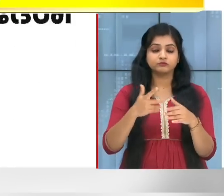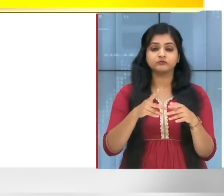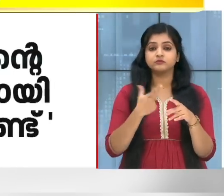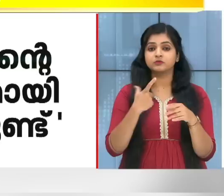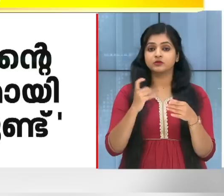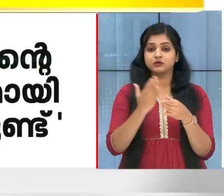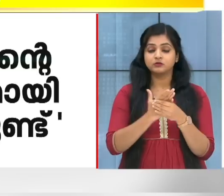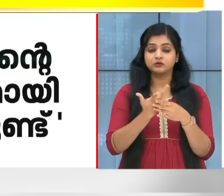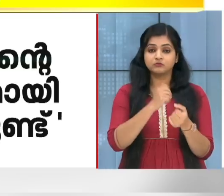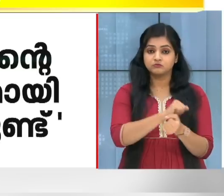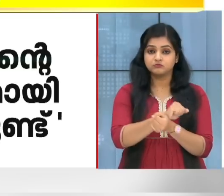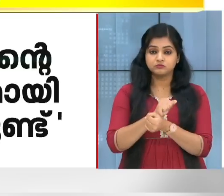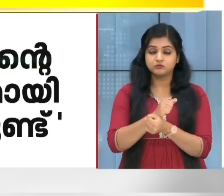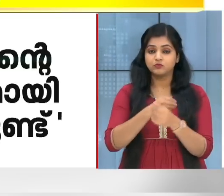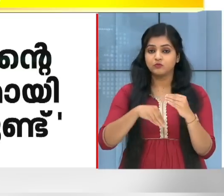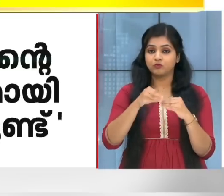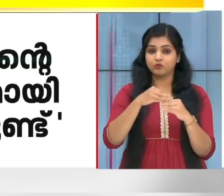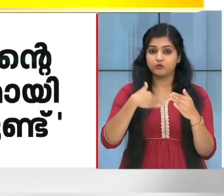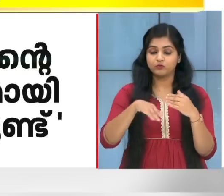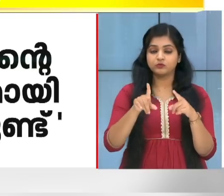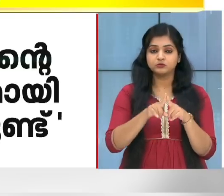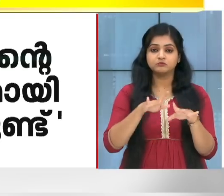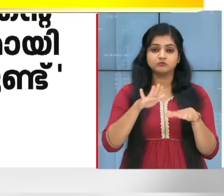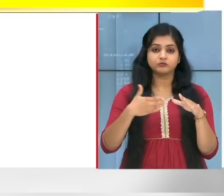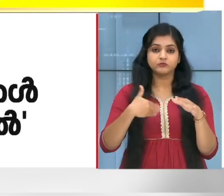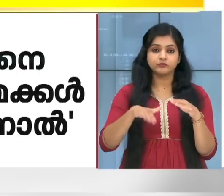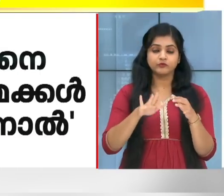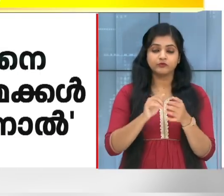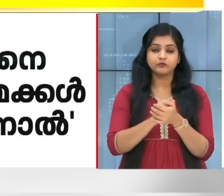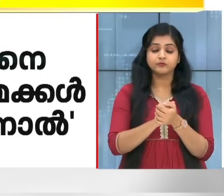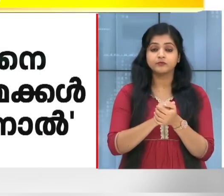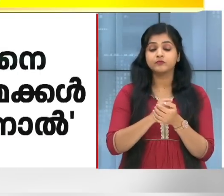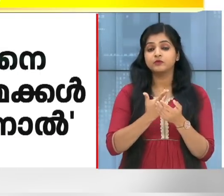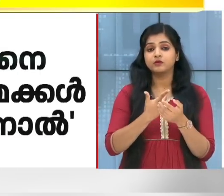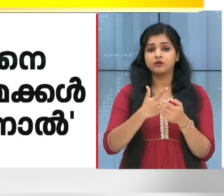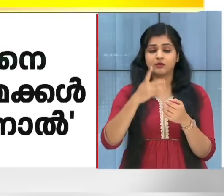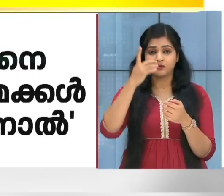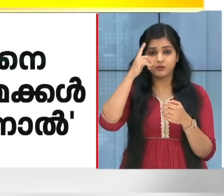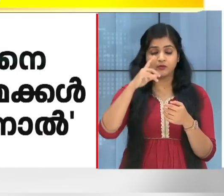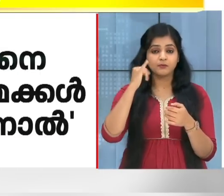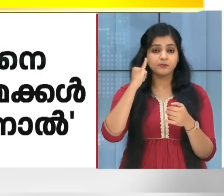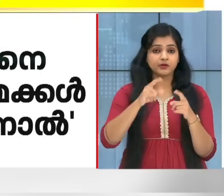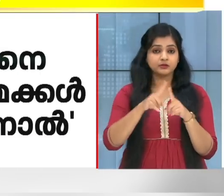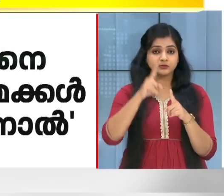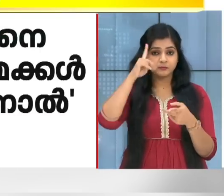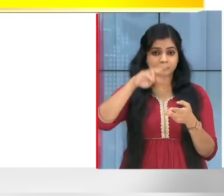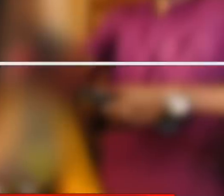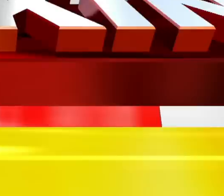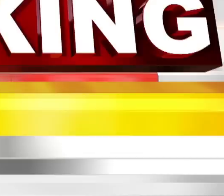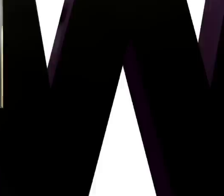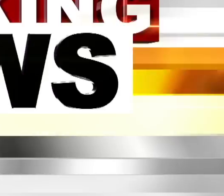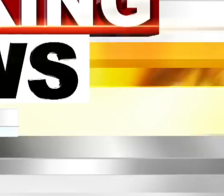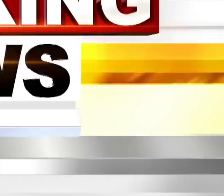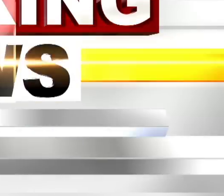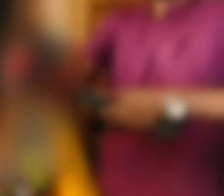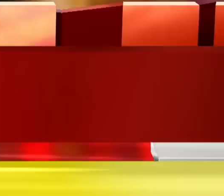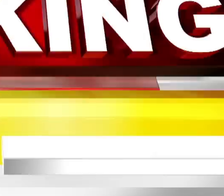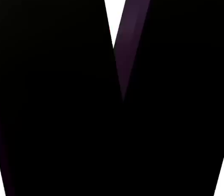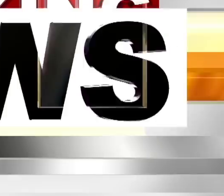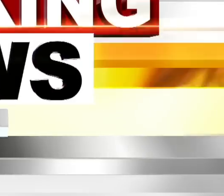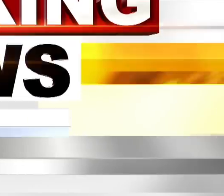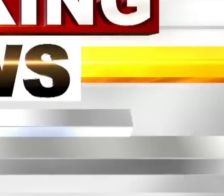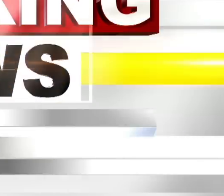അടക്കമുള്ള മറ്റ് നടപടികളൊക്കെ കടക്കുകയും ചെയ്യും. എന്തെങ്കിലും ക്രിമിനൽ സ്വഭാവത്തിലുള്ള കൈമാറ്റമാണോ നടക്കമുള്ള കാര്യങ്ങൾ പോലീസ് ഇതുമായി ബന്ധപ്പെട്ട് വിശദമായി അന്വേഷിക്കുകയും